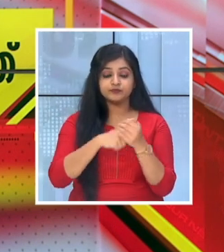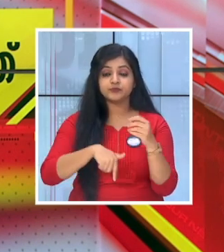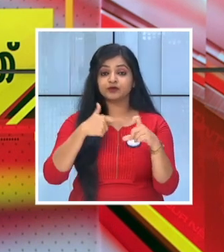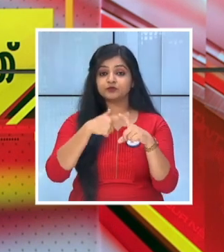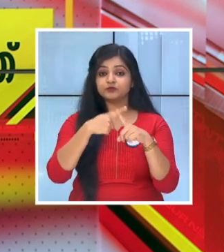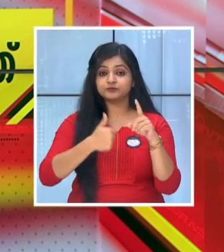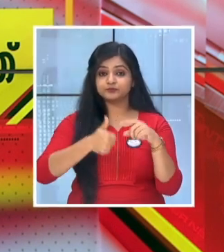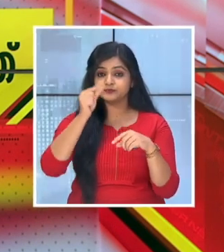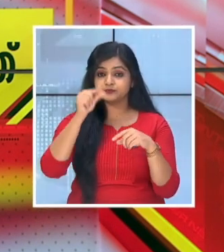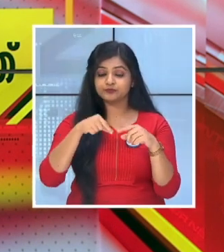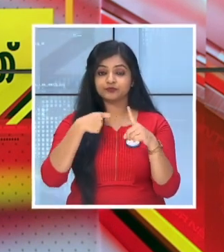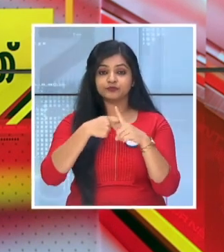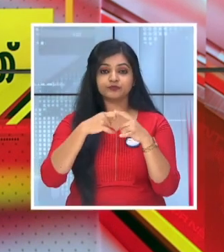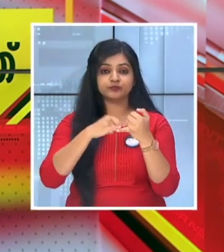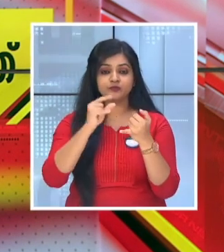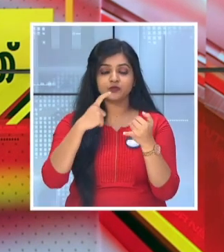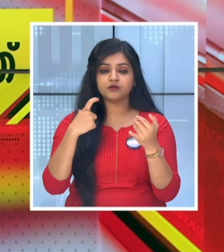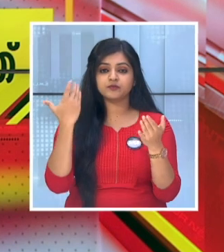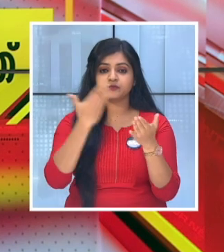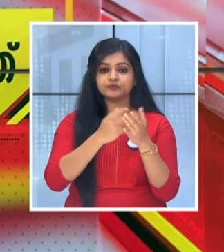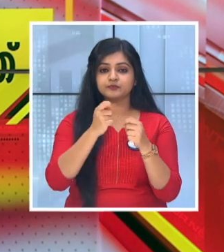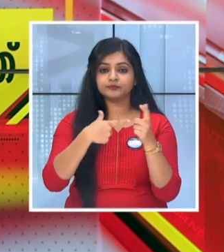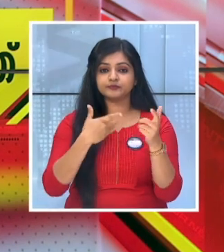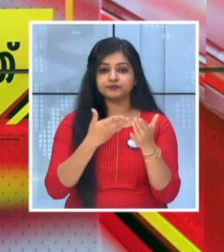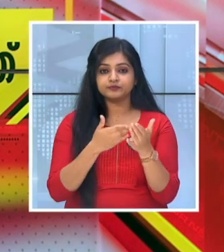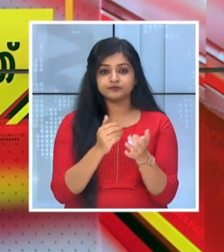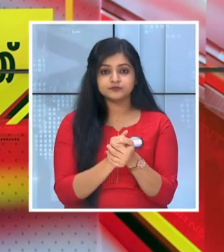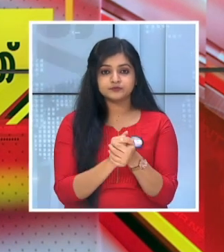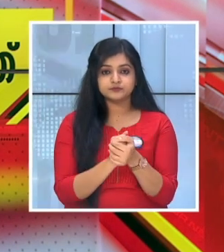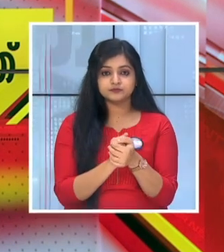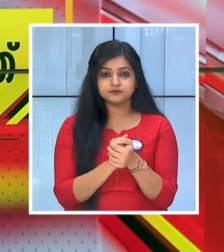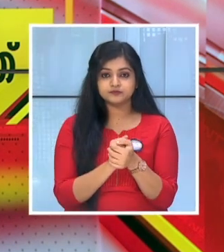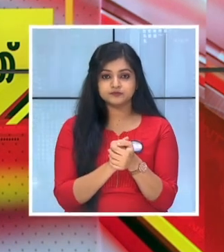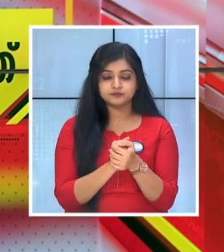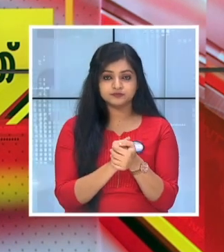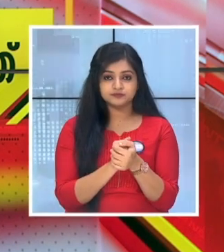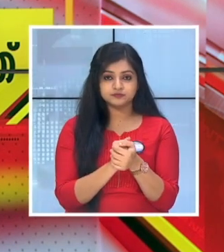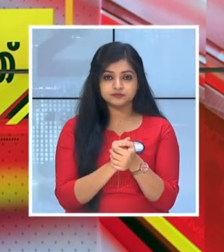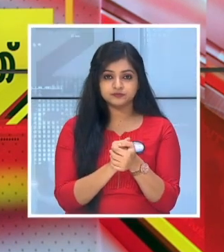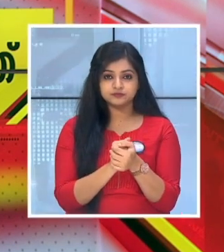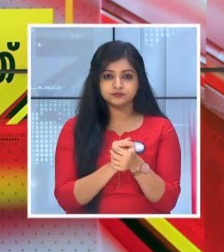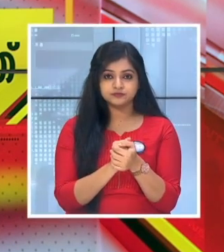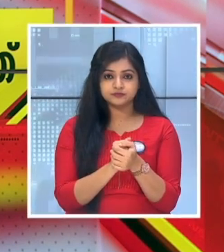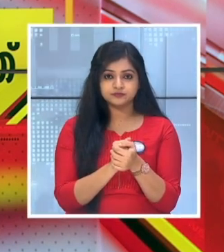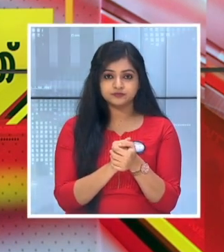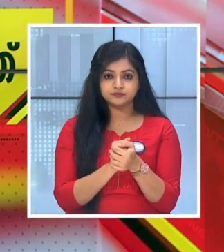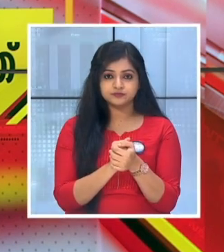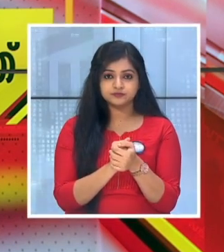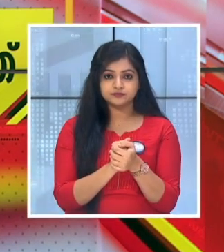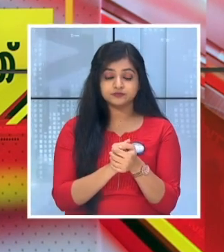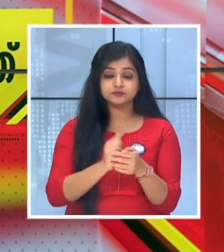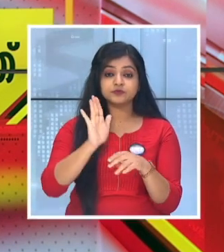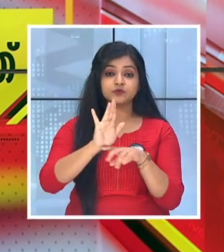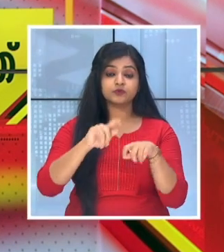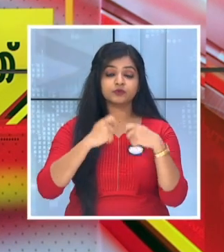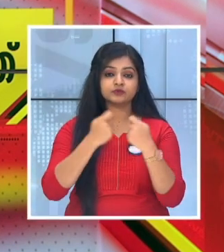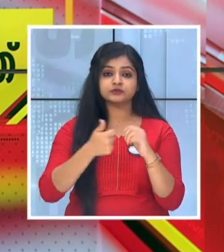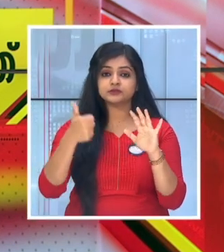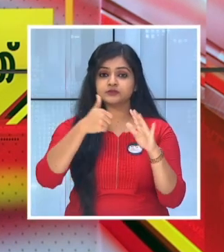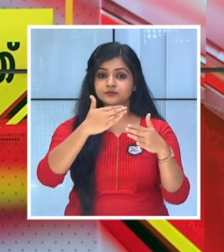എക്സിക്യൂട്ടീവ് അംഗം കെ സുരേന്ദ്രനാണ് പരാതി നൽകിയത്. വിവരങ്ങളാണ് സമീർ ബിൻ കരീം മലപ്പുറത്ത് നിന്നും നൽകിയത്. കോൺഗ്രസ് 6ാം